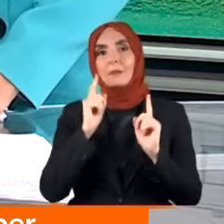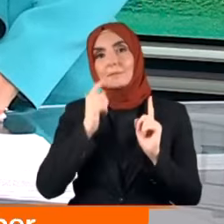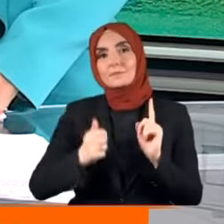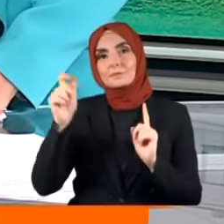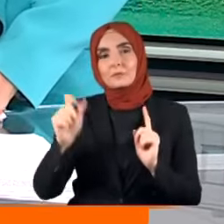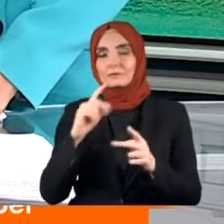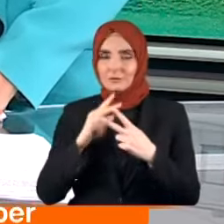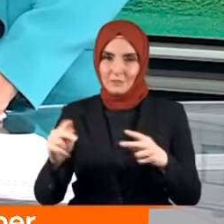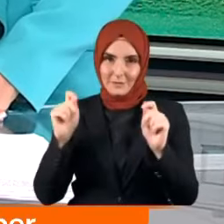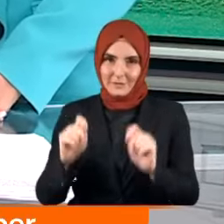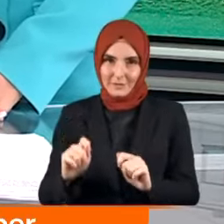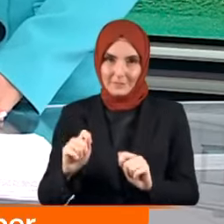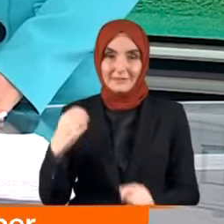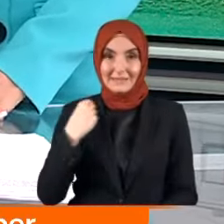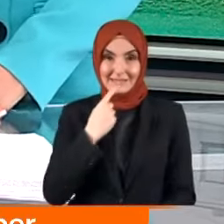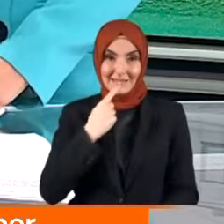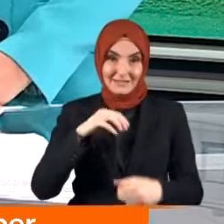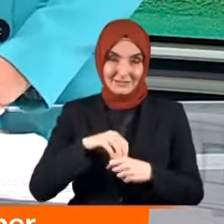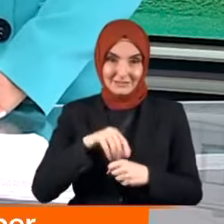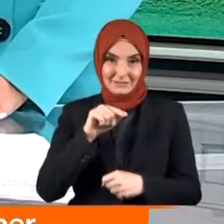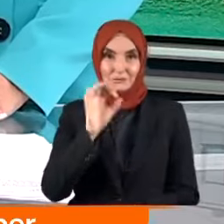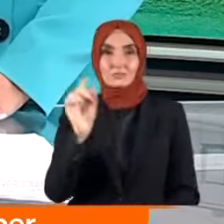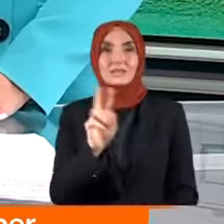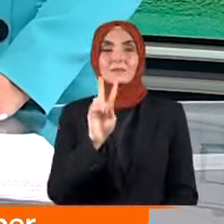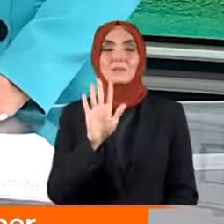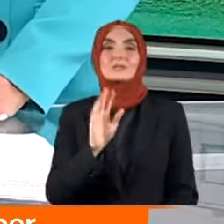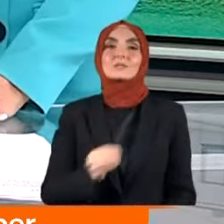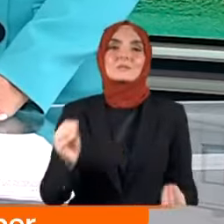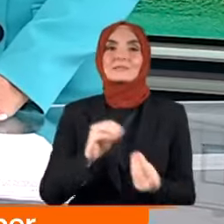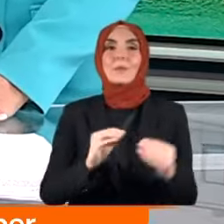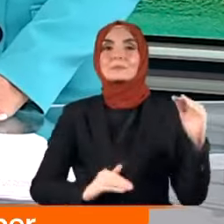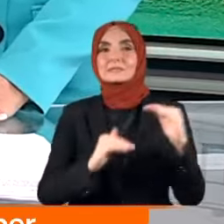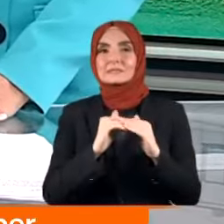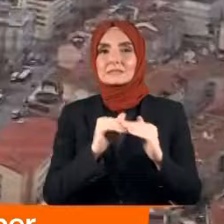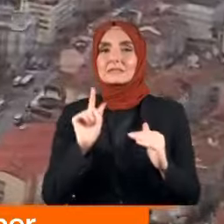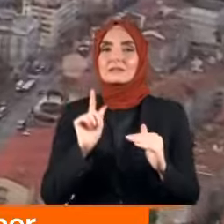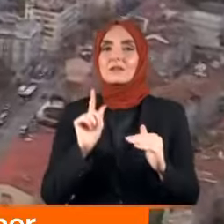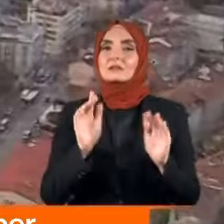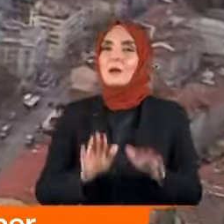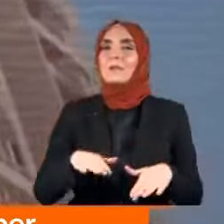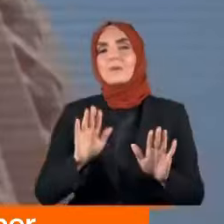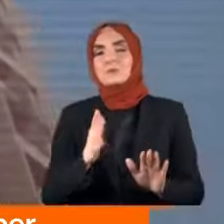yeni senede %25 zam sınırına ihtiyaç kalmayabileceğini açıkladı.